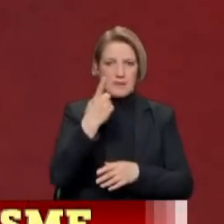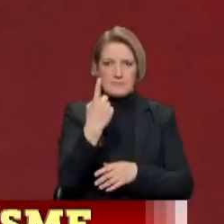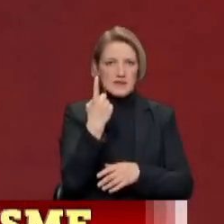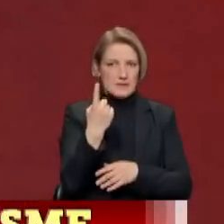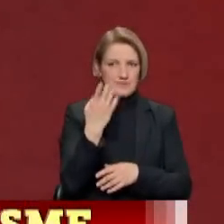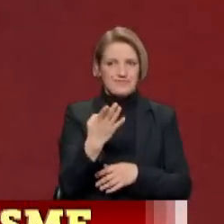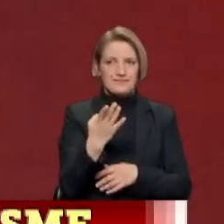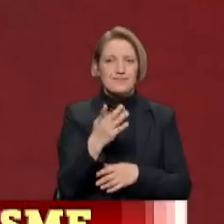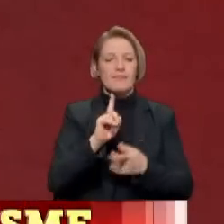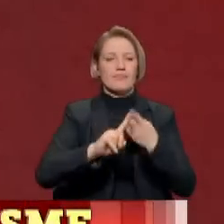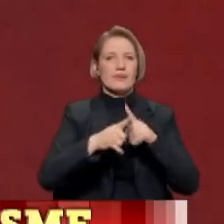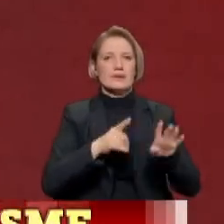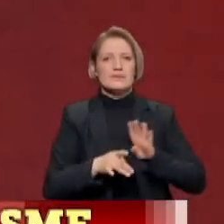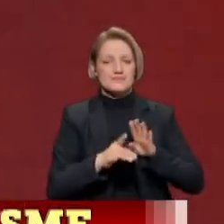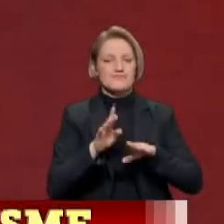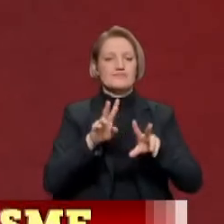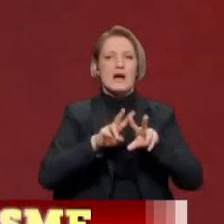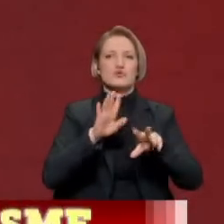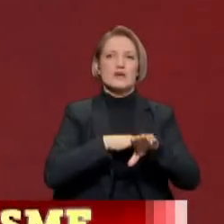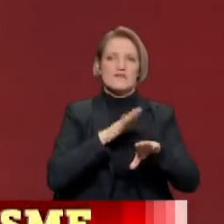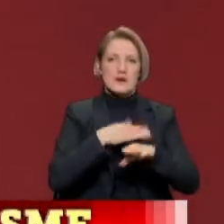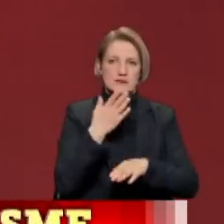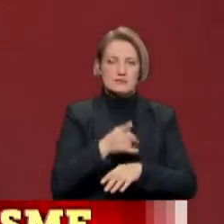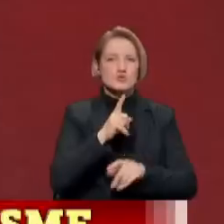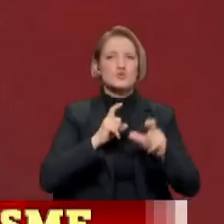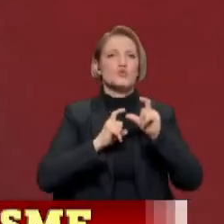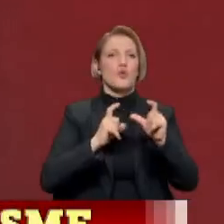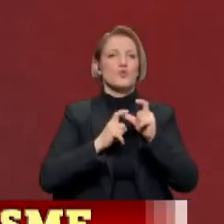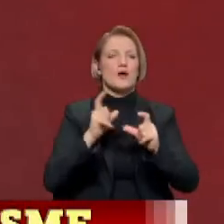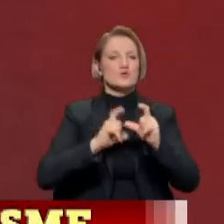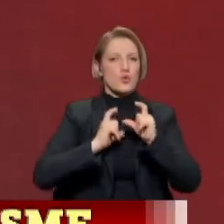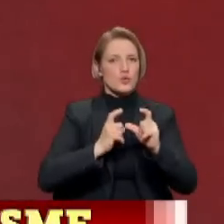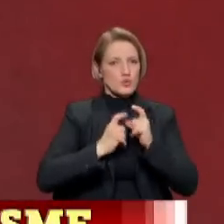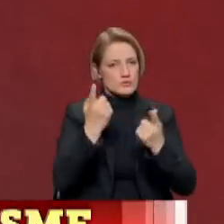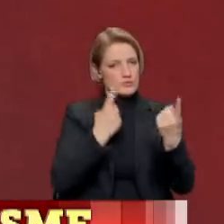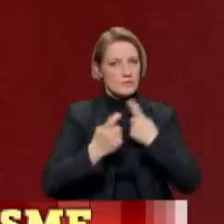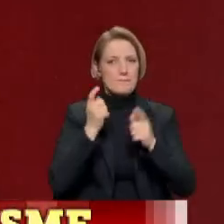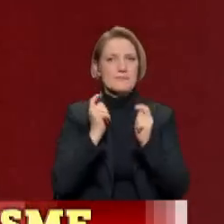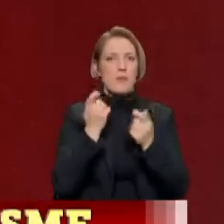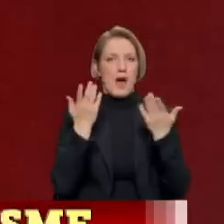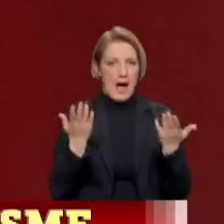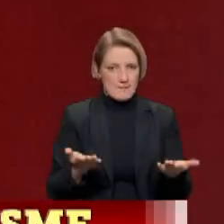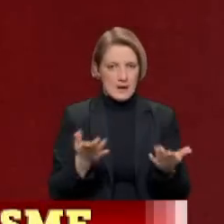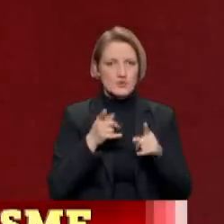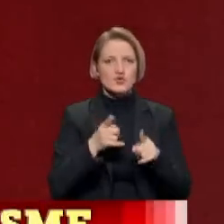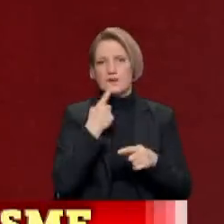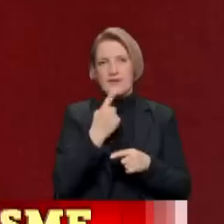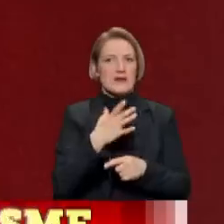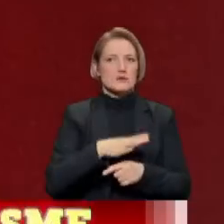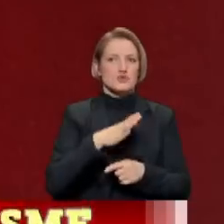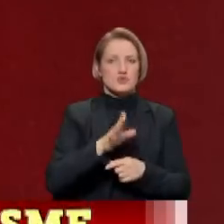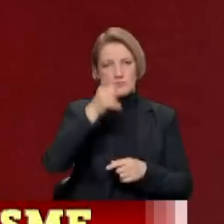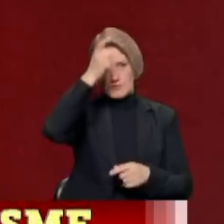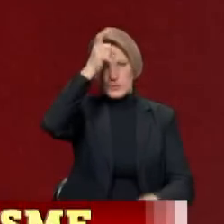birisi. Tabii, İşte Kılıçdaroğlu, tabii, Mansur Yavaş, Ekrem İmamoğlu. Çünkü bu sorular geliyor, siz sormak zorundasınız. Ama şunu demek istiyorum.